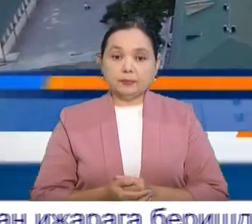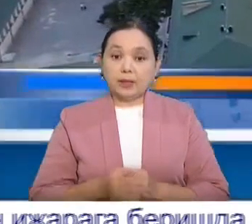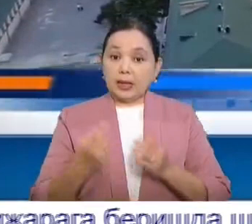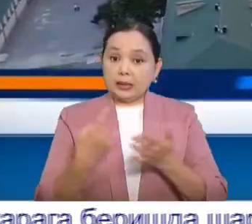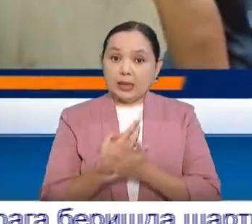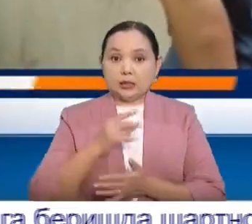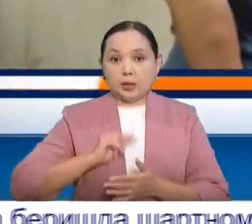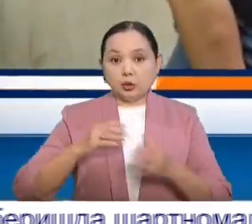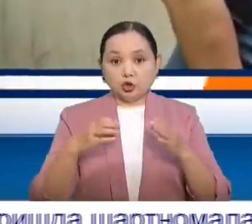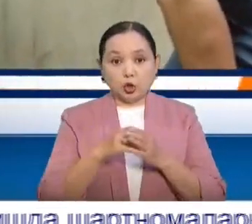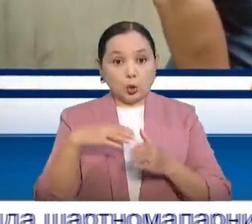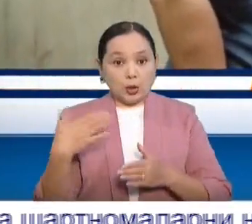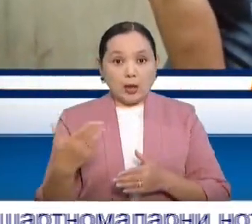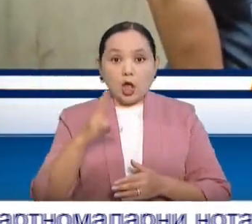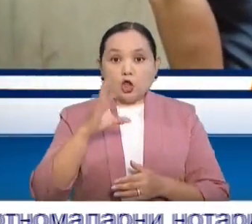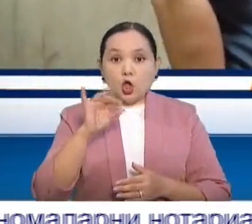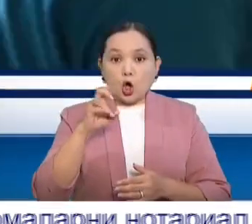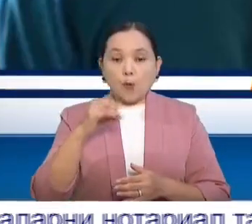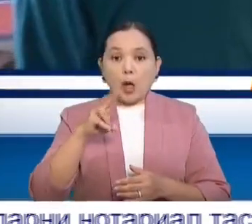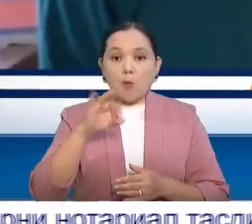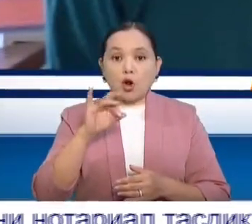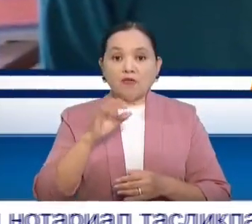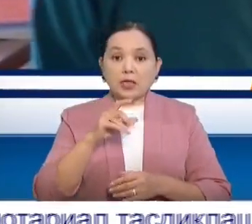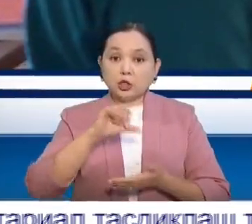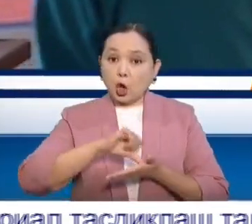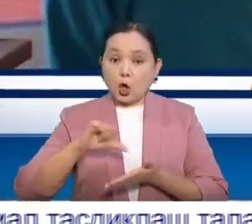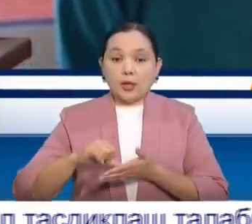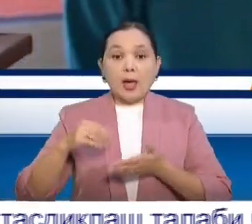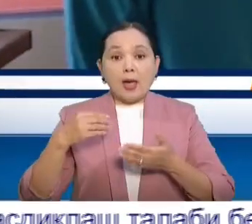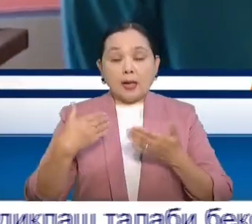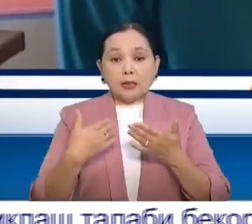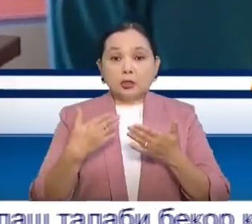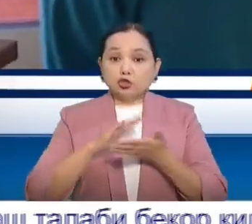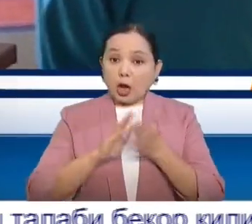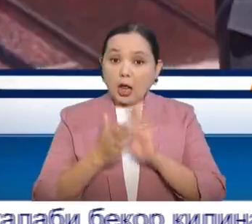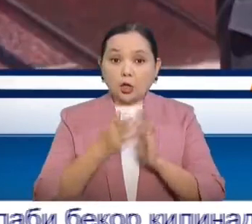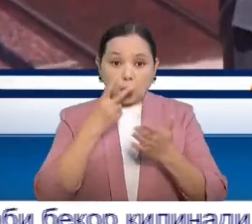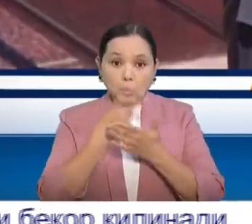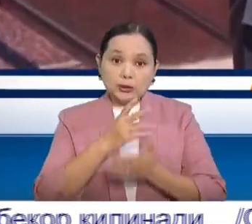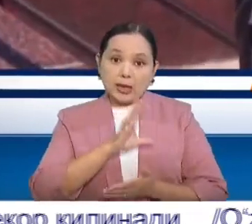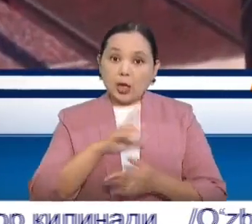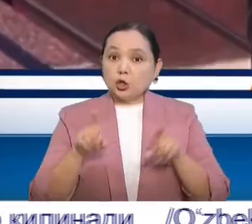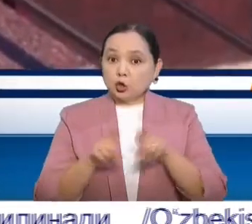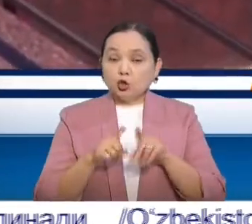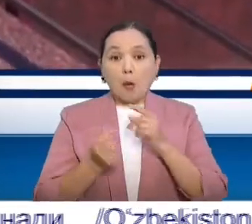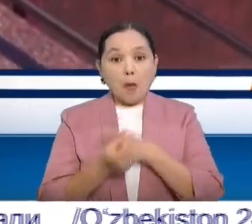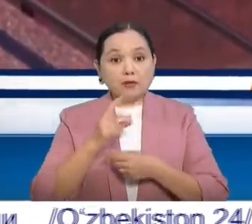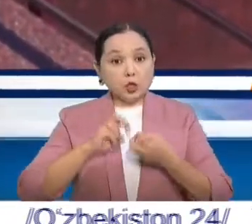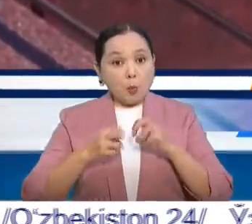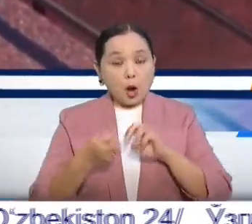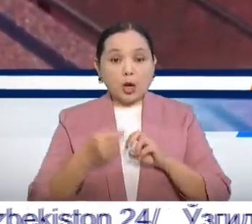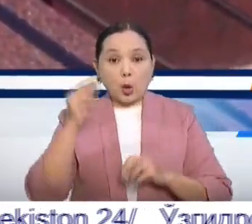Dastlab ishchi guruh a'zolari tomonidan Narpay tumani probatsiya bo'limi xodimlari uchun yaratilgan sharoitlar ko'zdan kechirildi. Shuningdek, mavjud